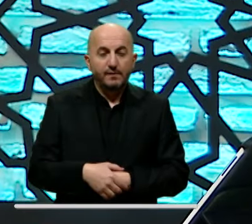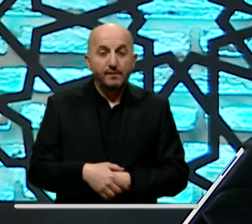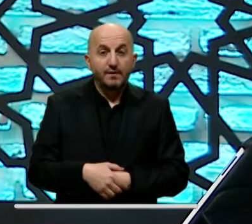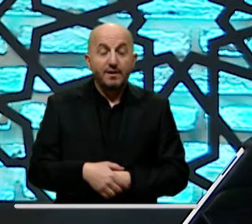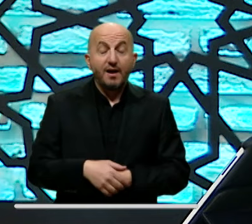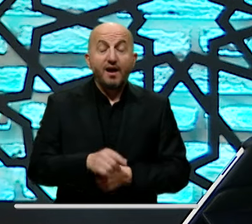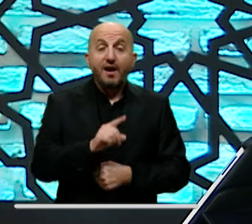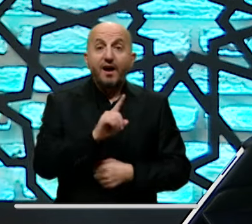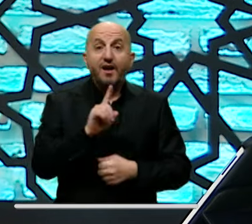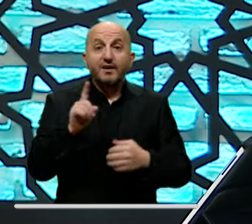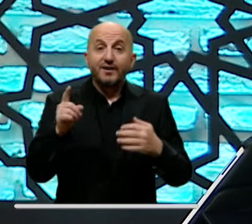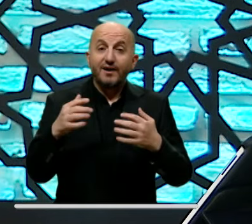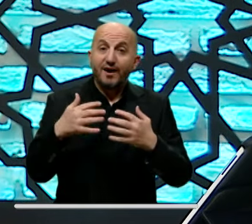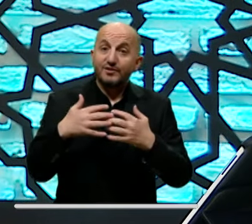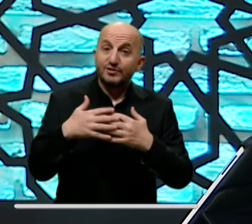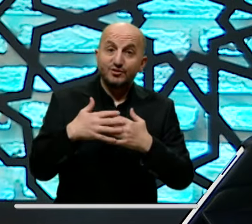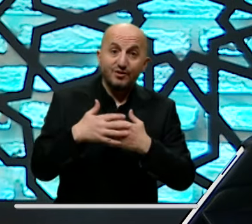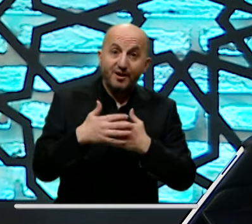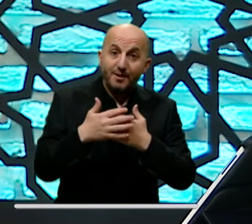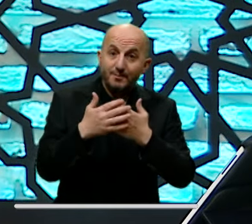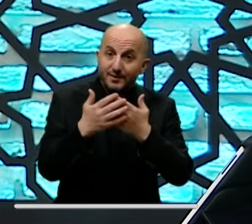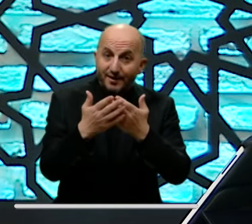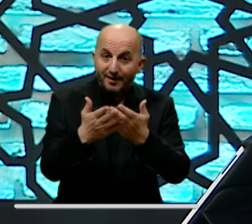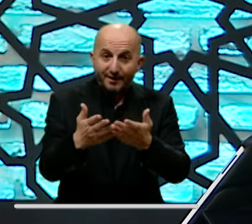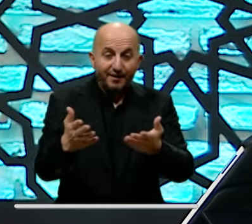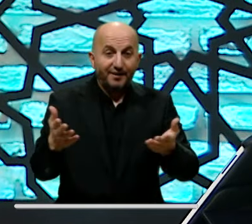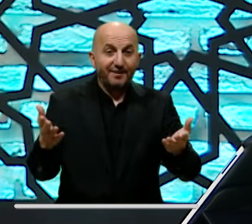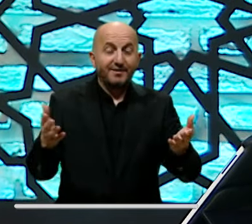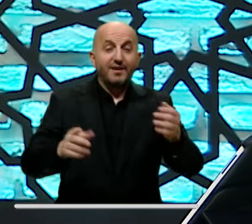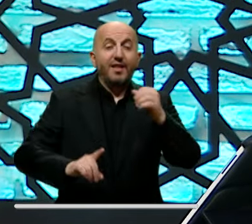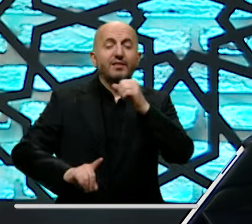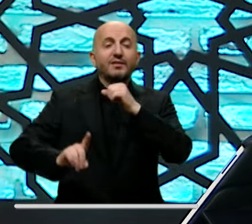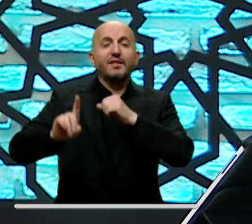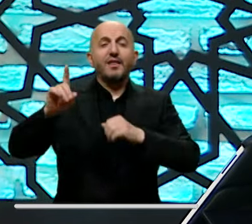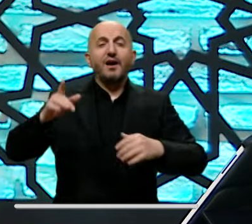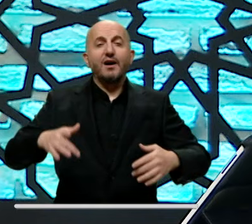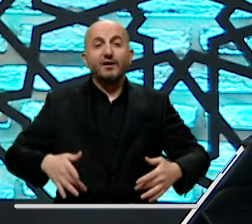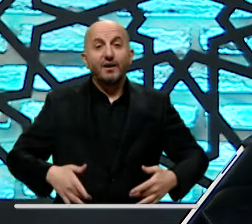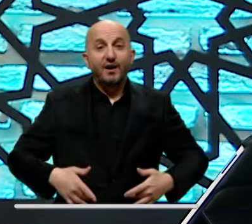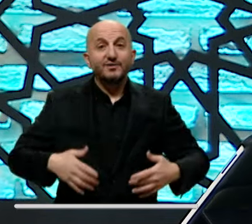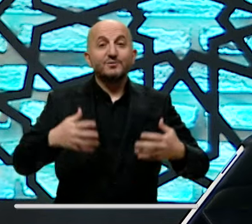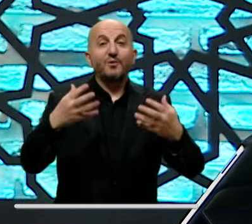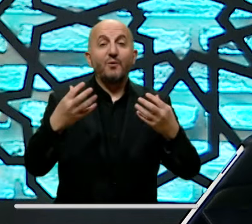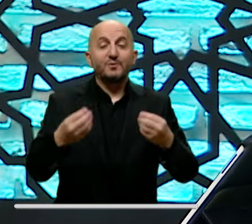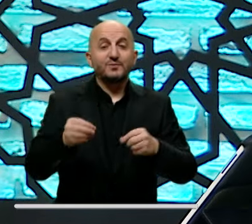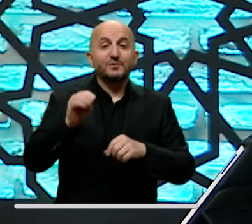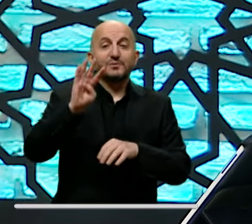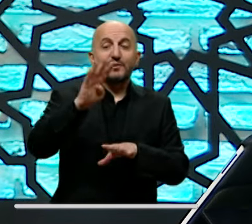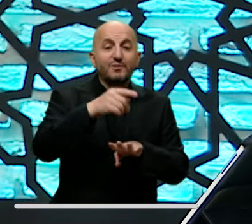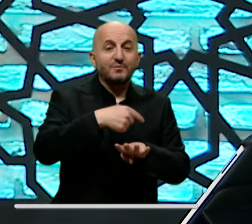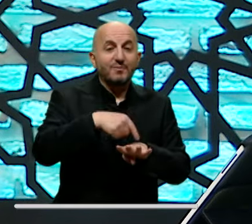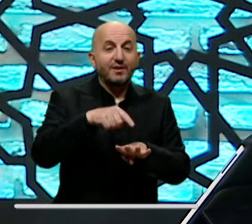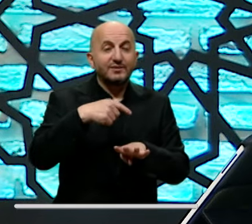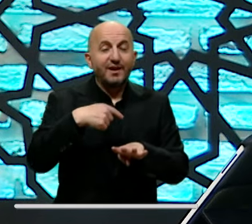hocam Hayırlı akşamlar Sağ olun hayırlı akşamlar Recep Bey Allah razı olsun 4 mezhep üzerine çok güzel cevaplar veriyorsunuz